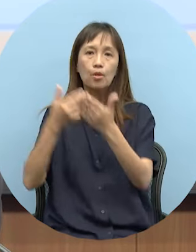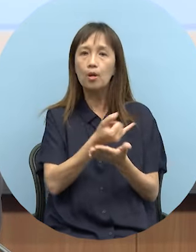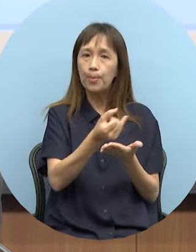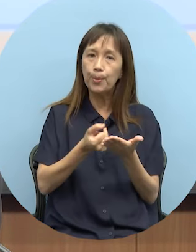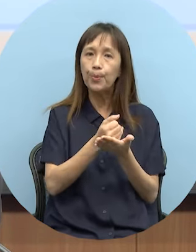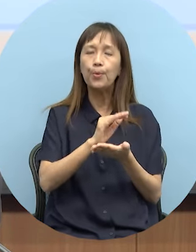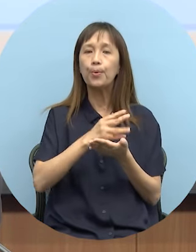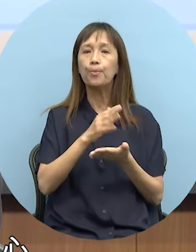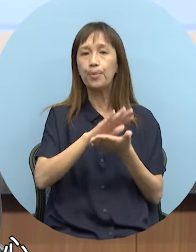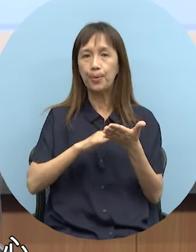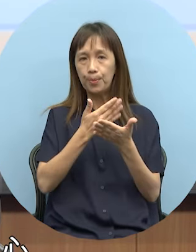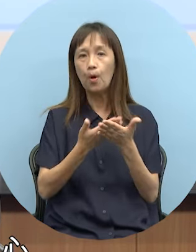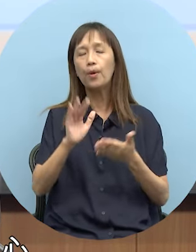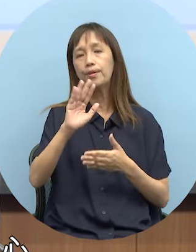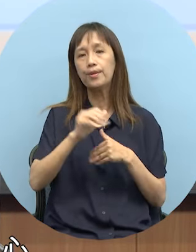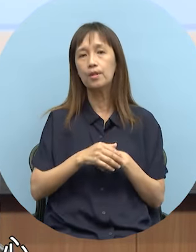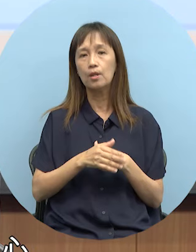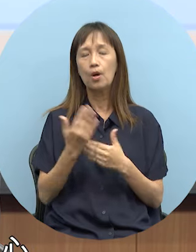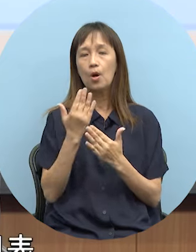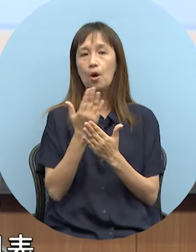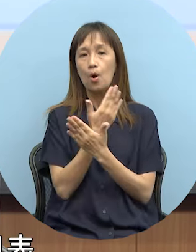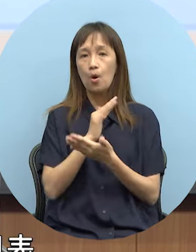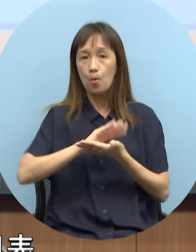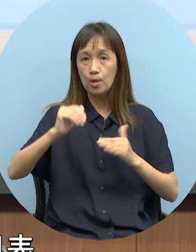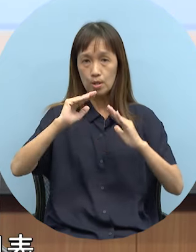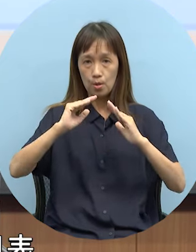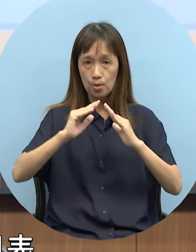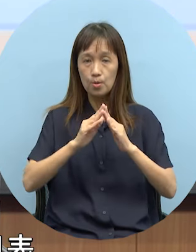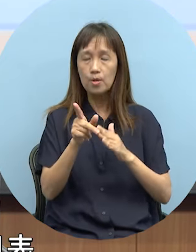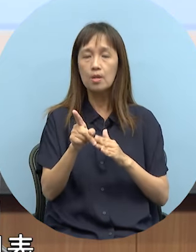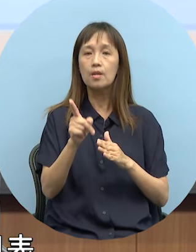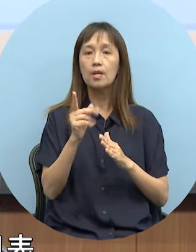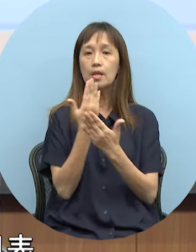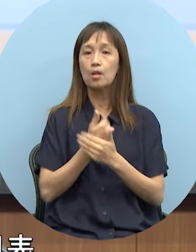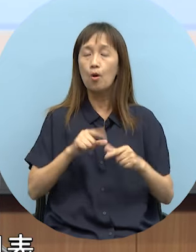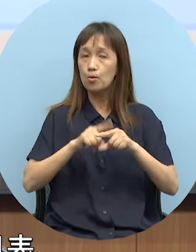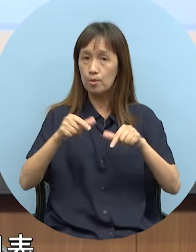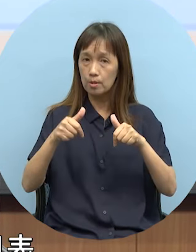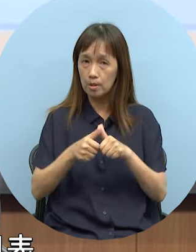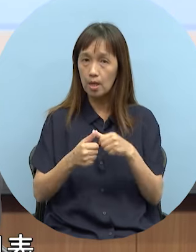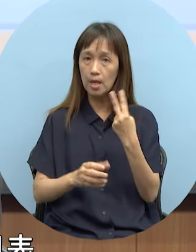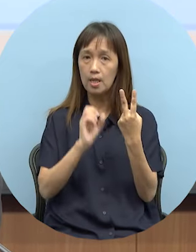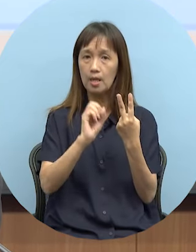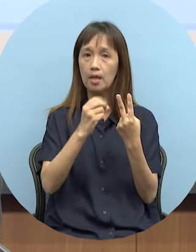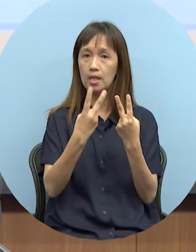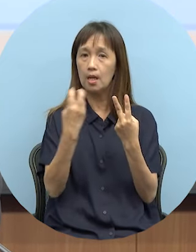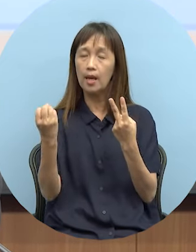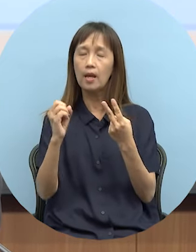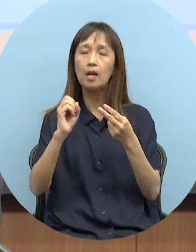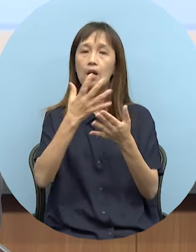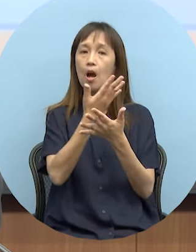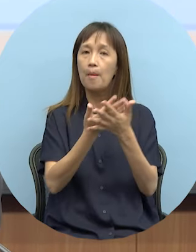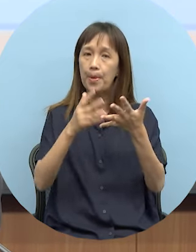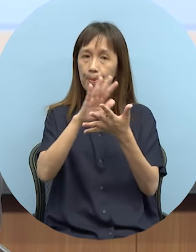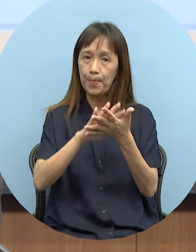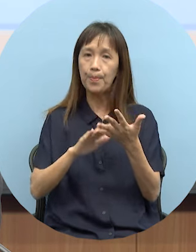署嘅母嬰健康院同埋學生健康服務中心咧，我哋係將會採納即係香港2020嘅圖表啦。咁咧就係分別就